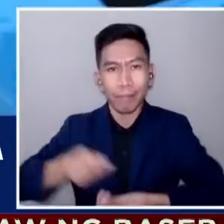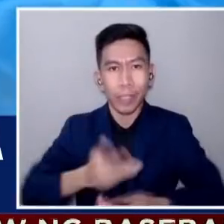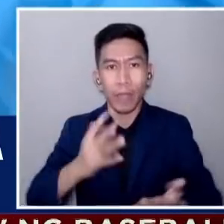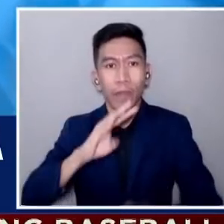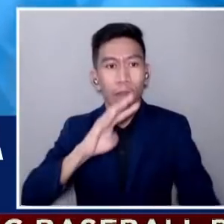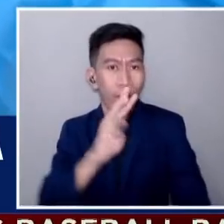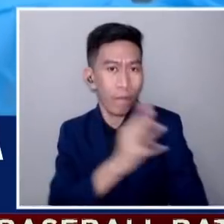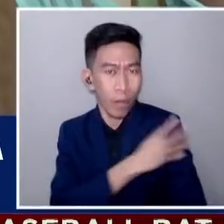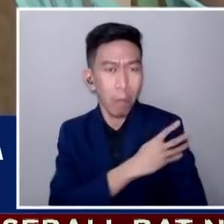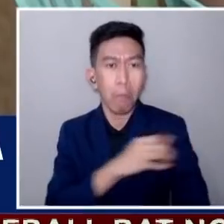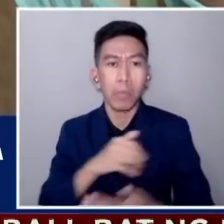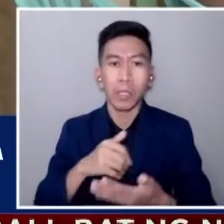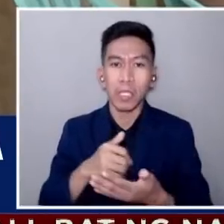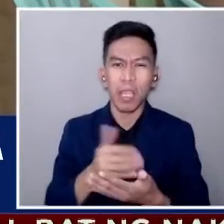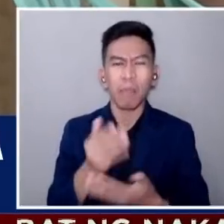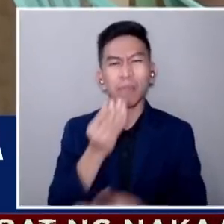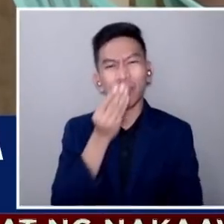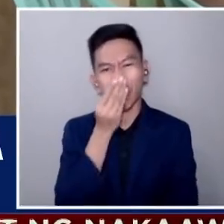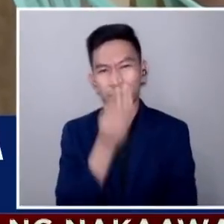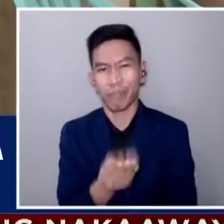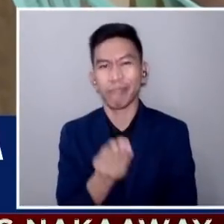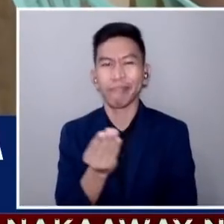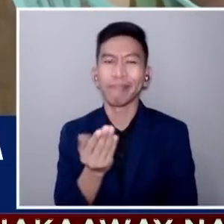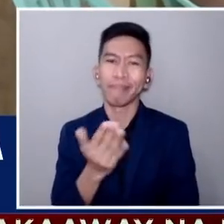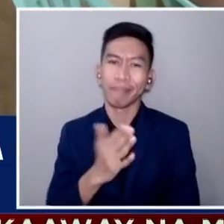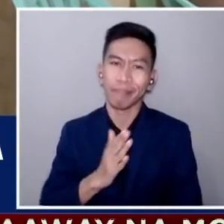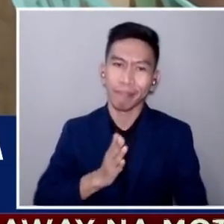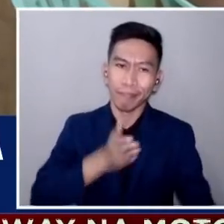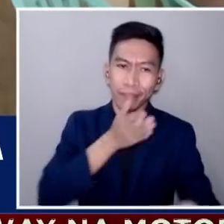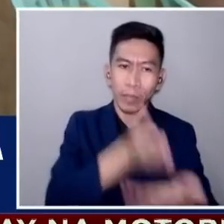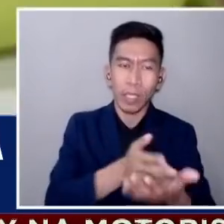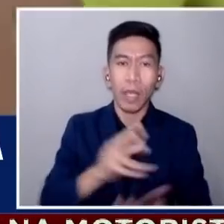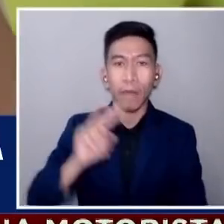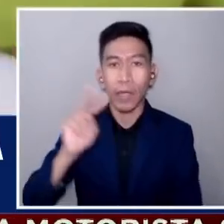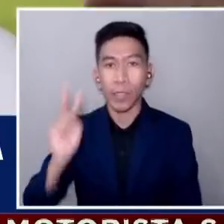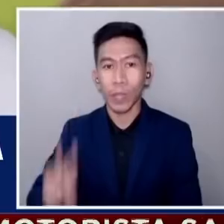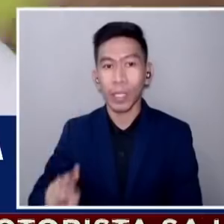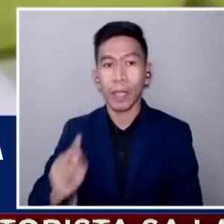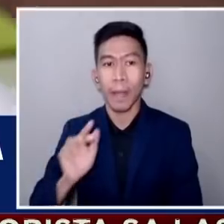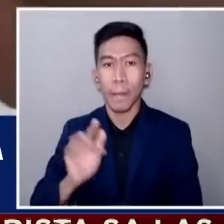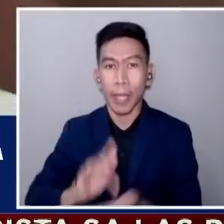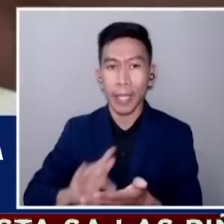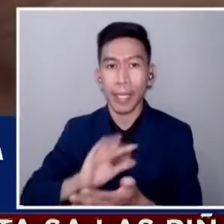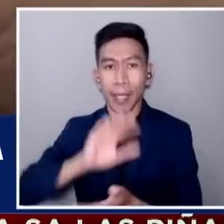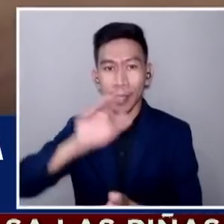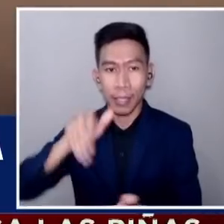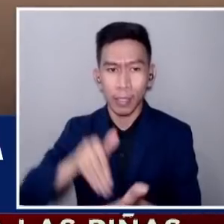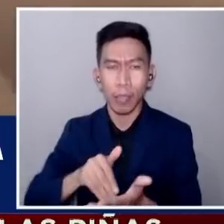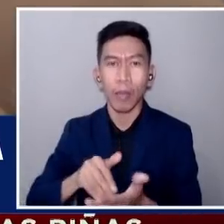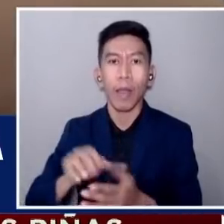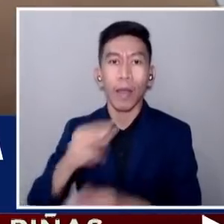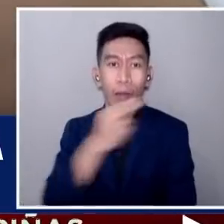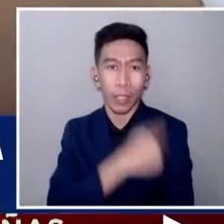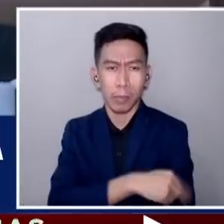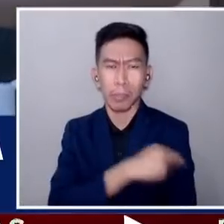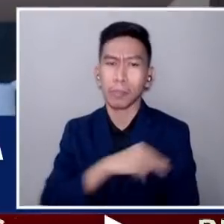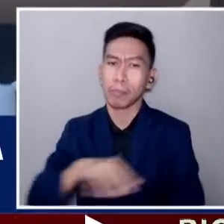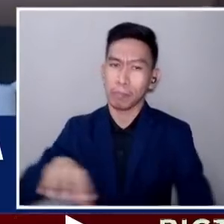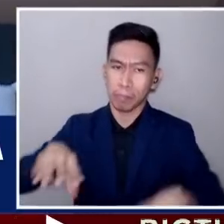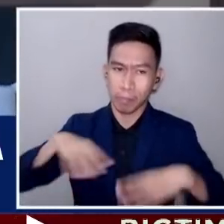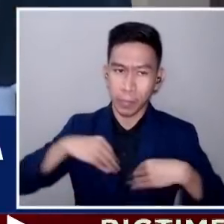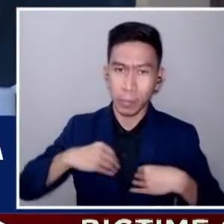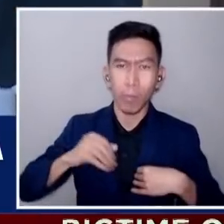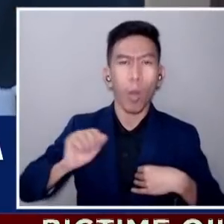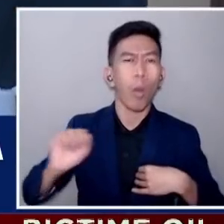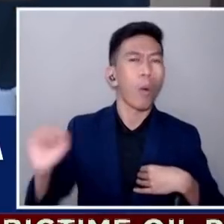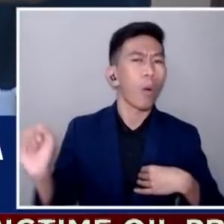ang nagpapabakuna. Habang sa Valenzuela Medical Center, bukas ang ospital sa lahat ng gustong magpabakuna ng pangalawang booster shot